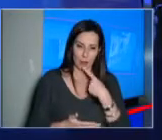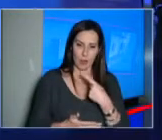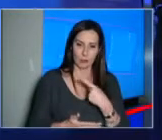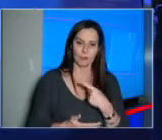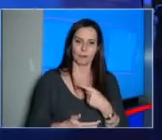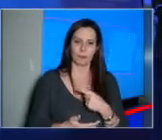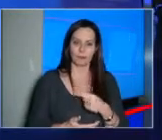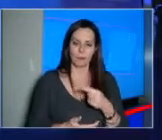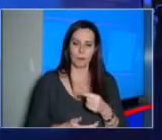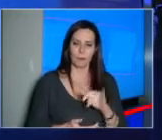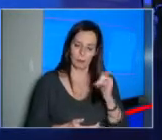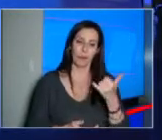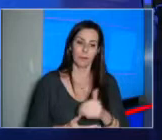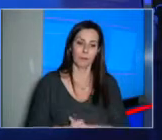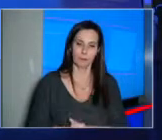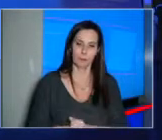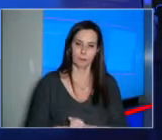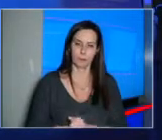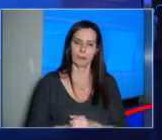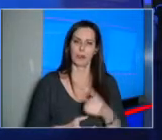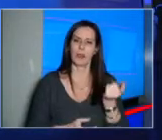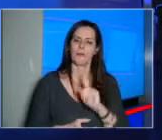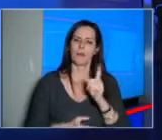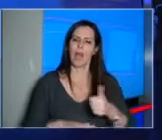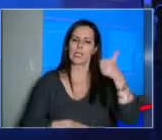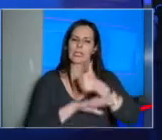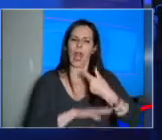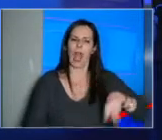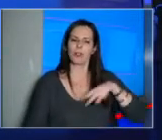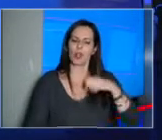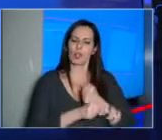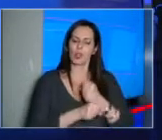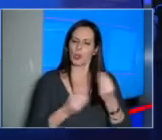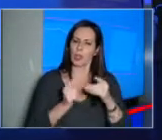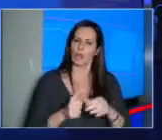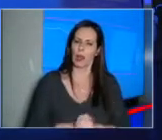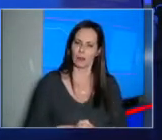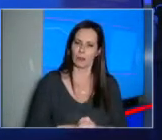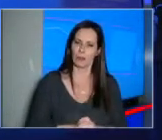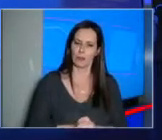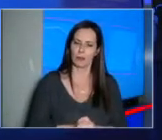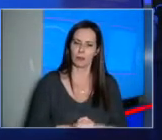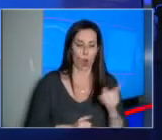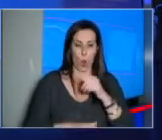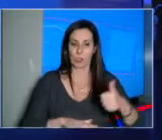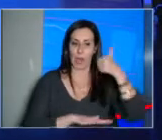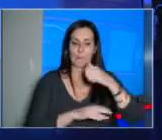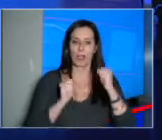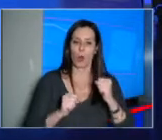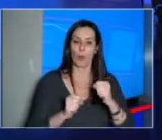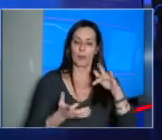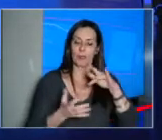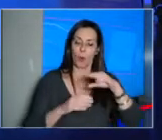דבריי, כן. כן, 140 ו... כן. ומי השר הממונה שאמור לעשות את הדבר הזה? לא שר. הביטוח לאומי